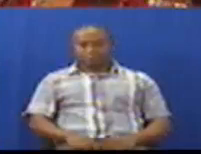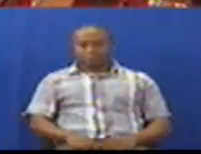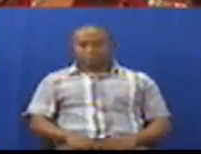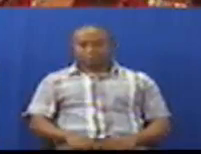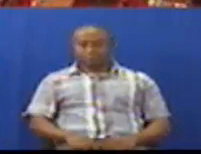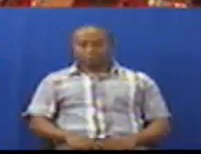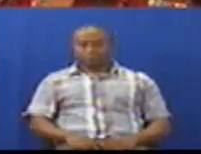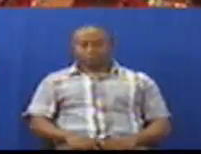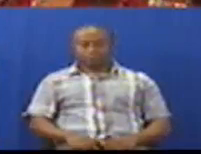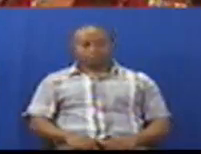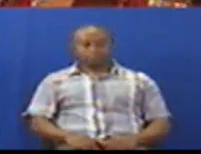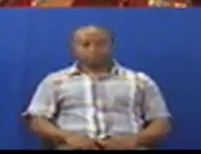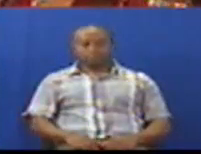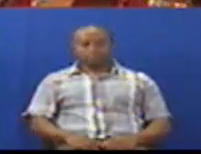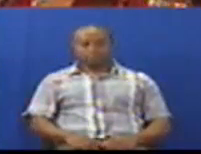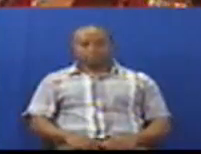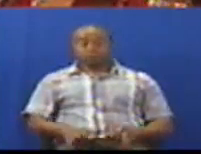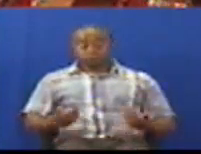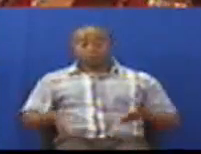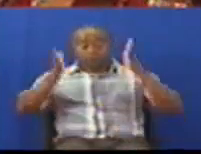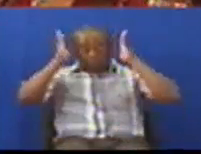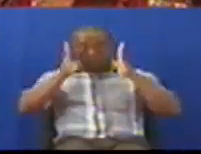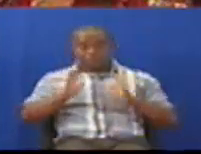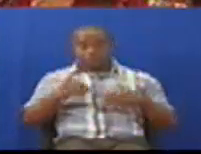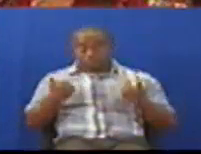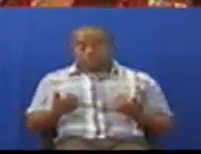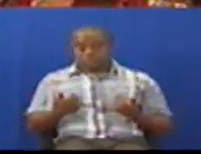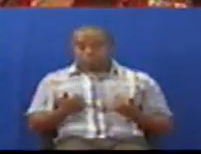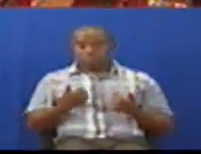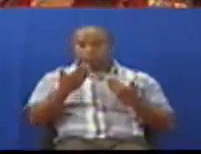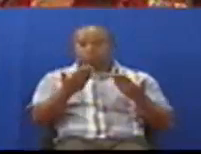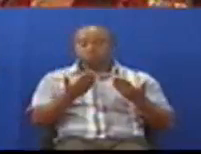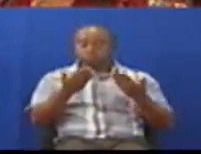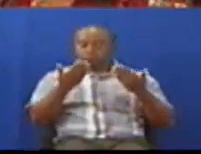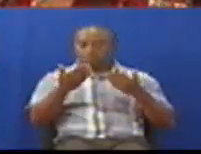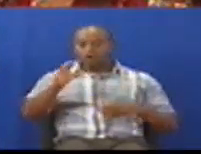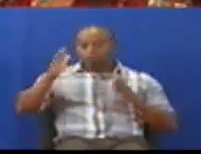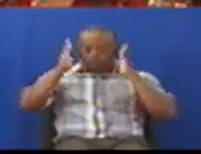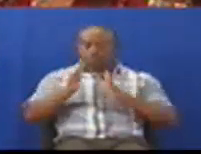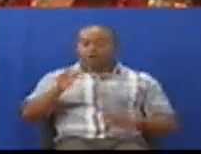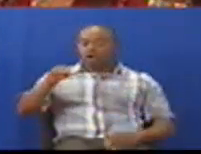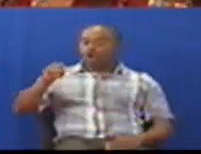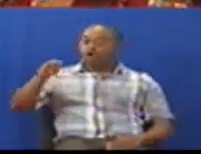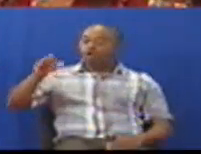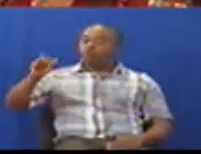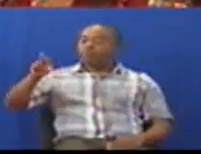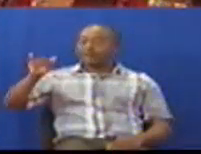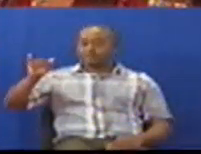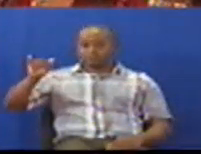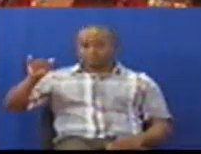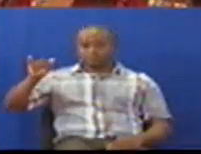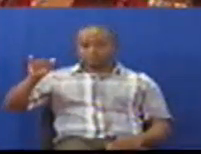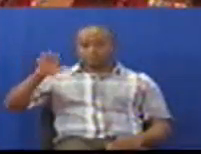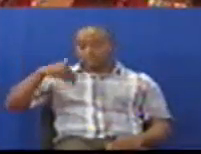Mheshimiwa bunge, nilikuwa nimemtaja mheshimiwa Omar Mohamed Kigua, atafuatiwa na mheshimiwa